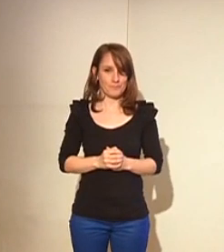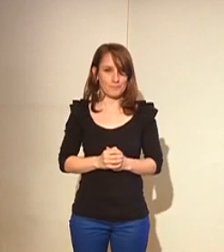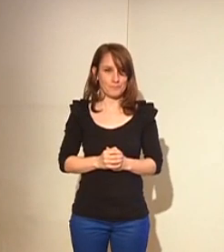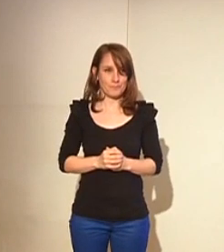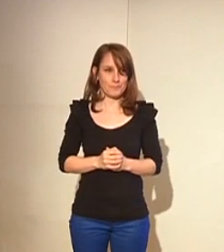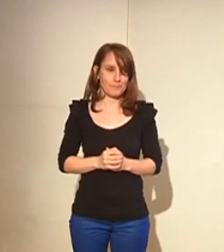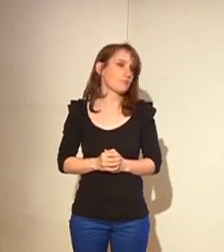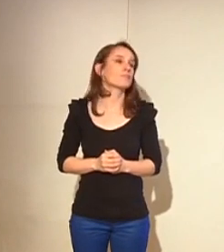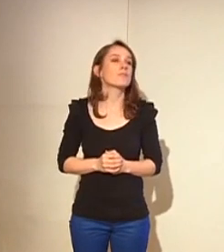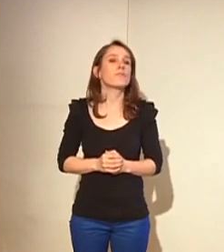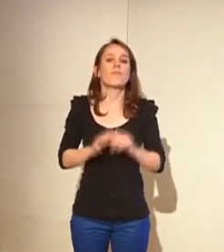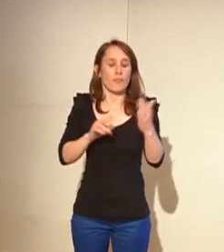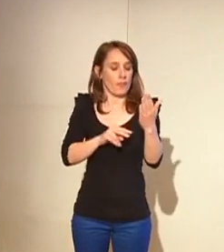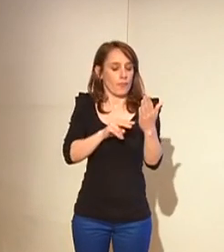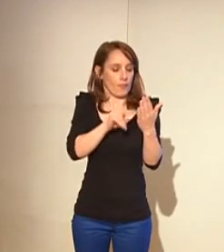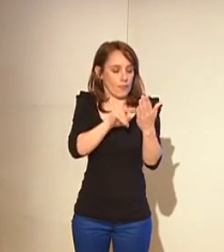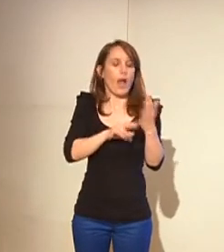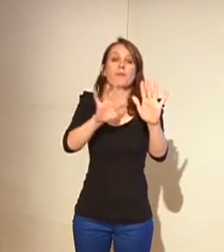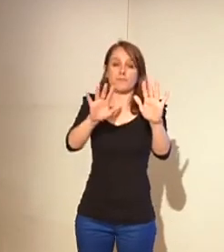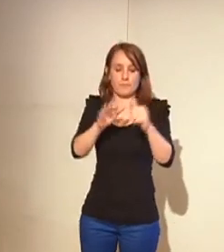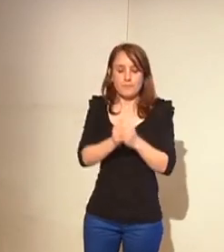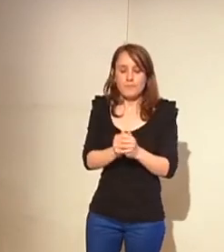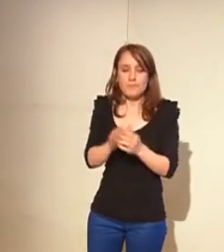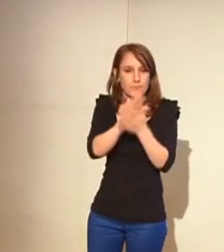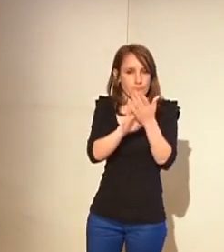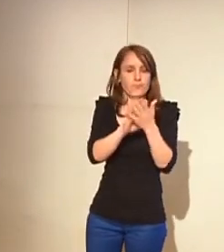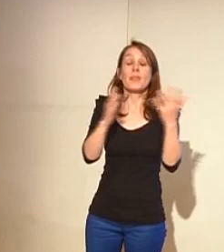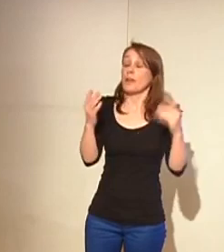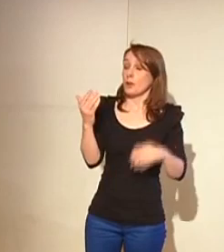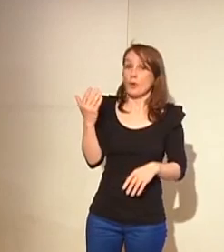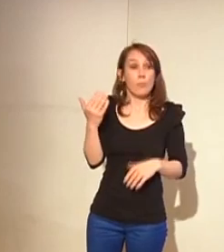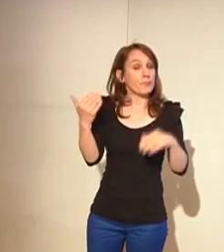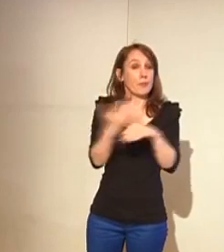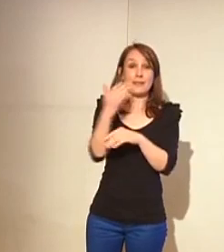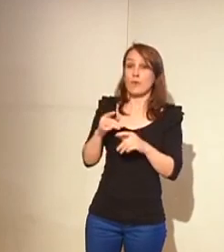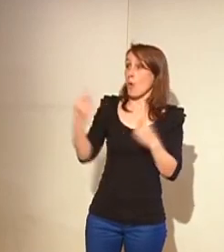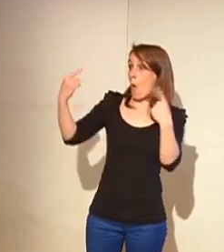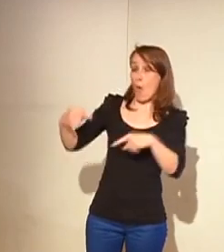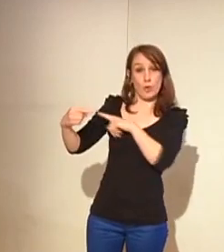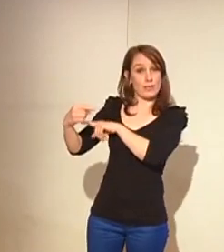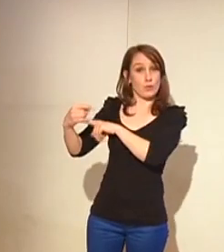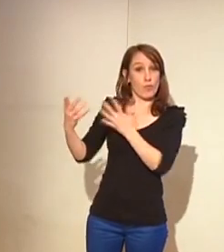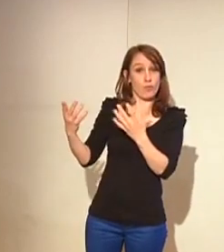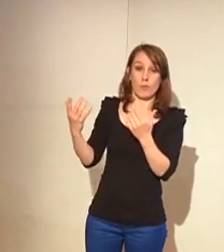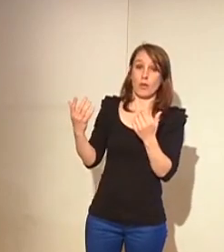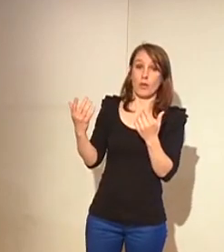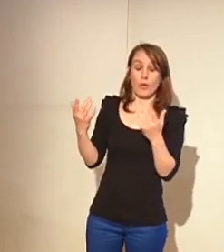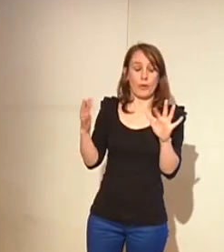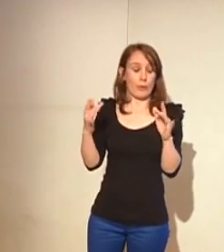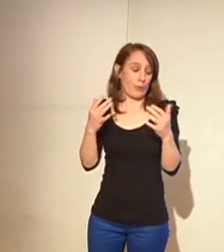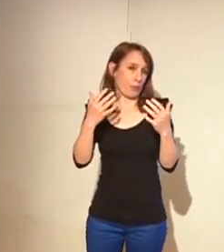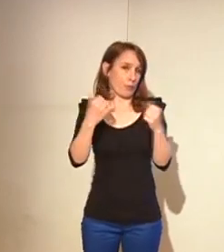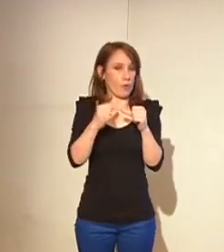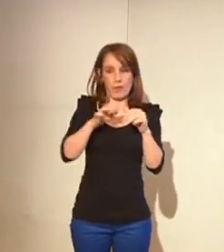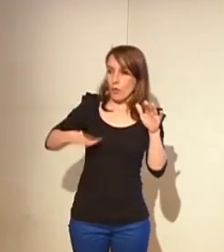pris donc quand à l'opposition pour correctement indemniser les